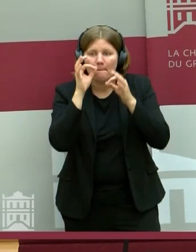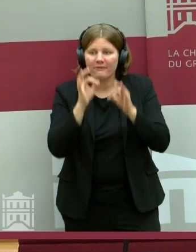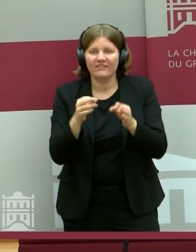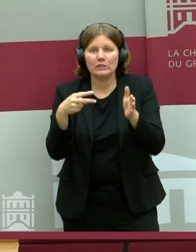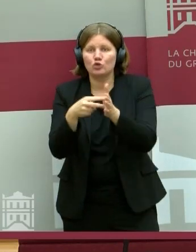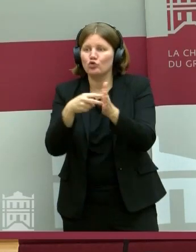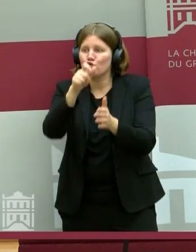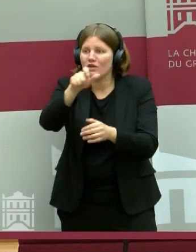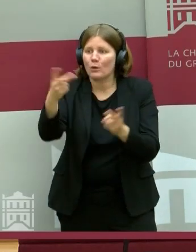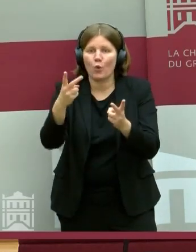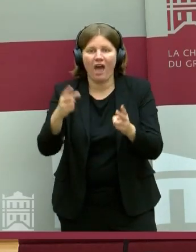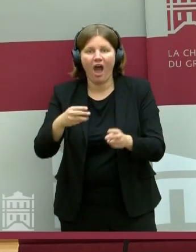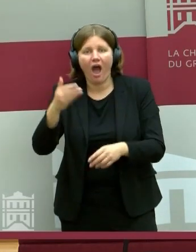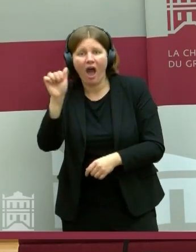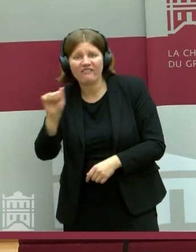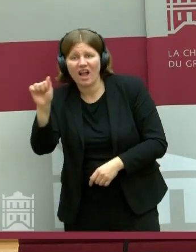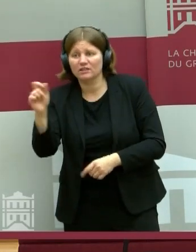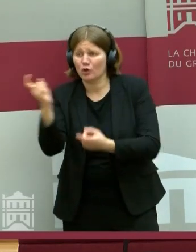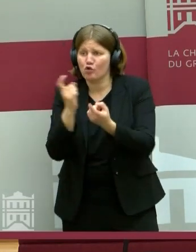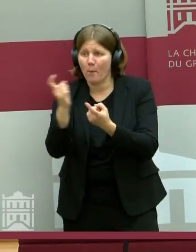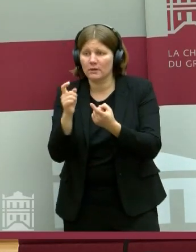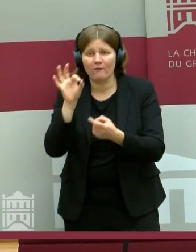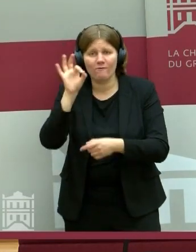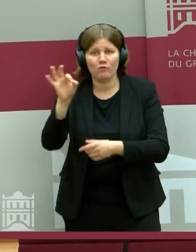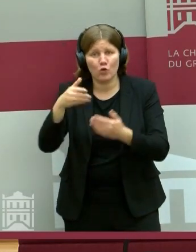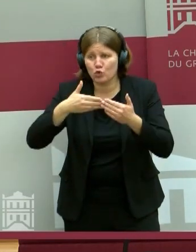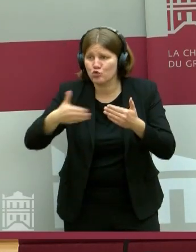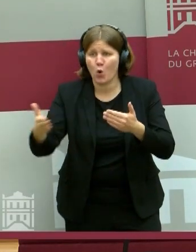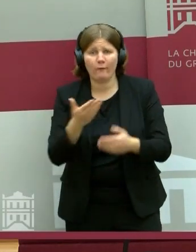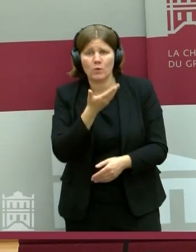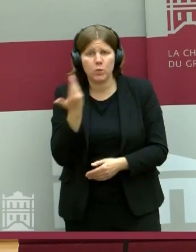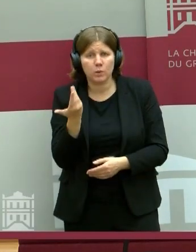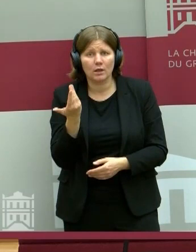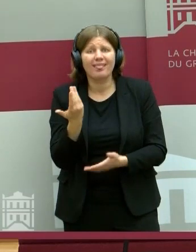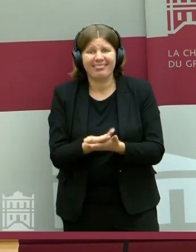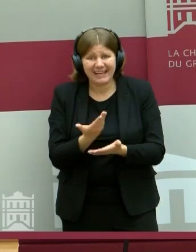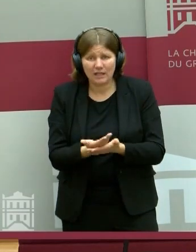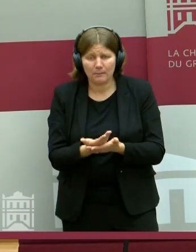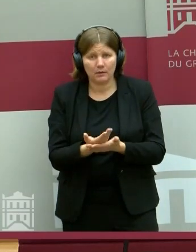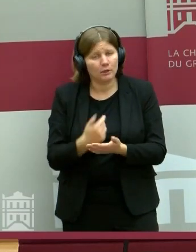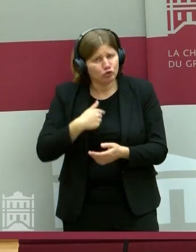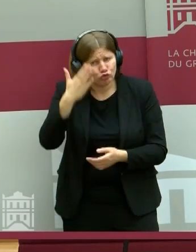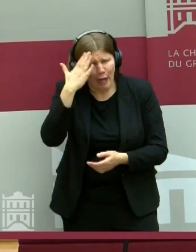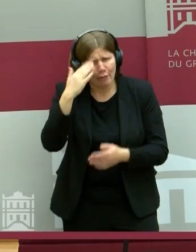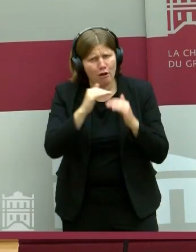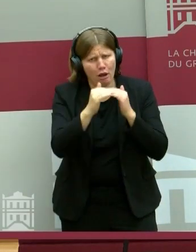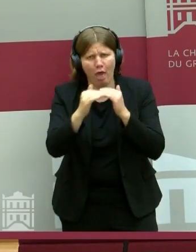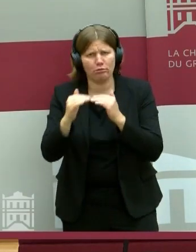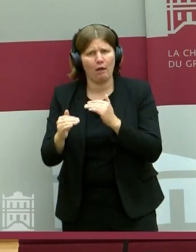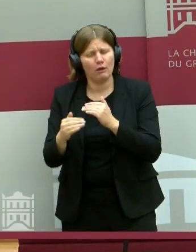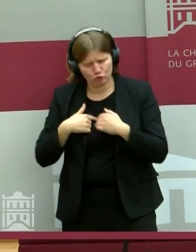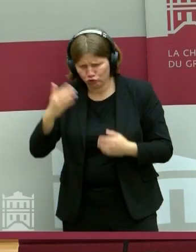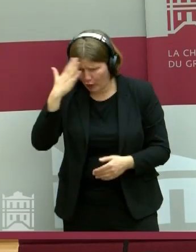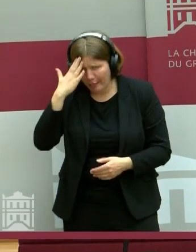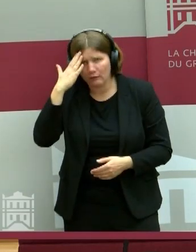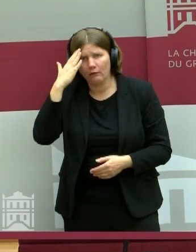oder die aus Afghanistan kommen. Und da ist das Problem an der Europäischen Union. Sollte man nicht für die Länder, ich kenne die Länder. Ich kenne sie. Und ich